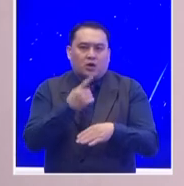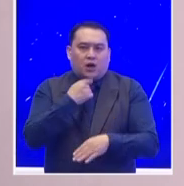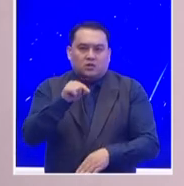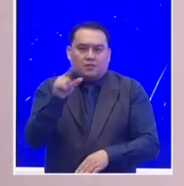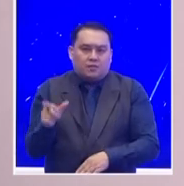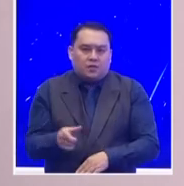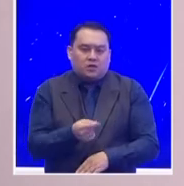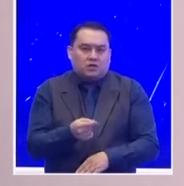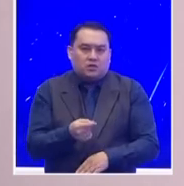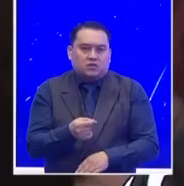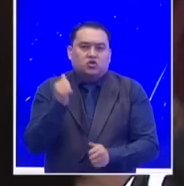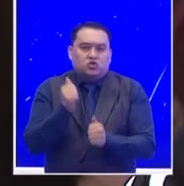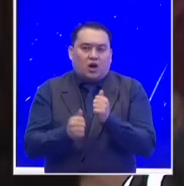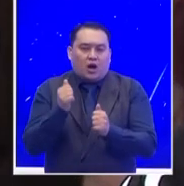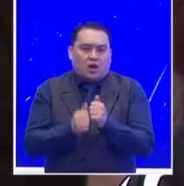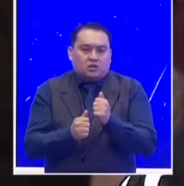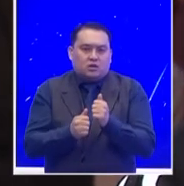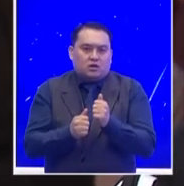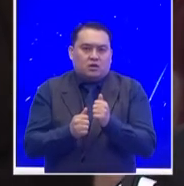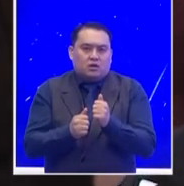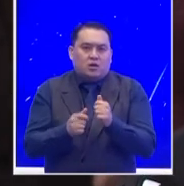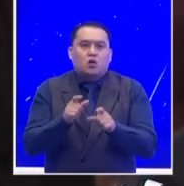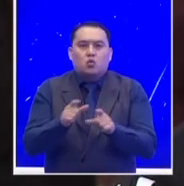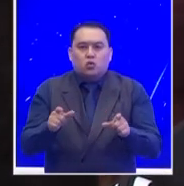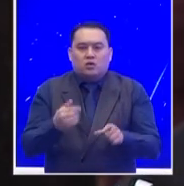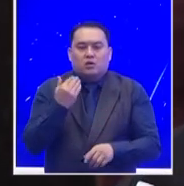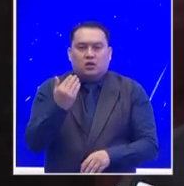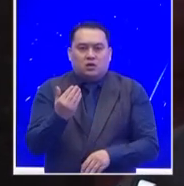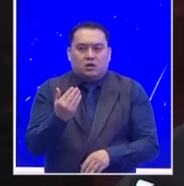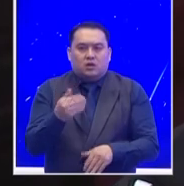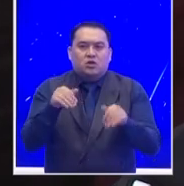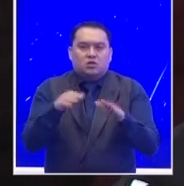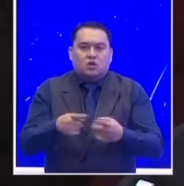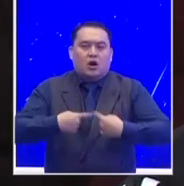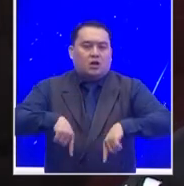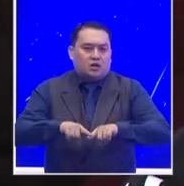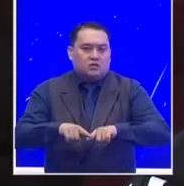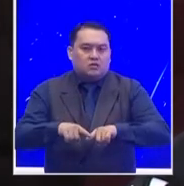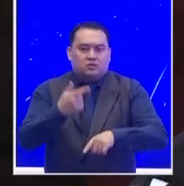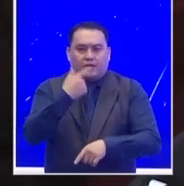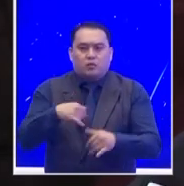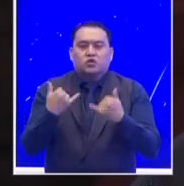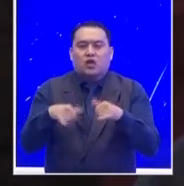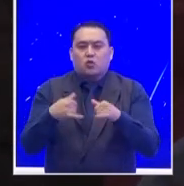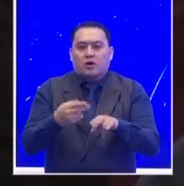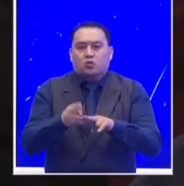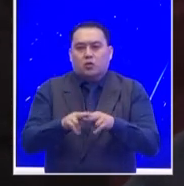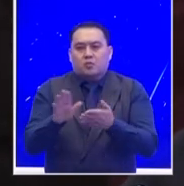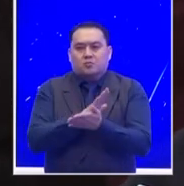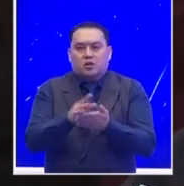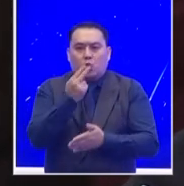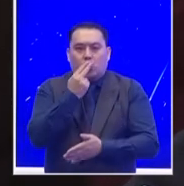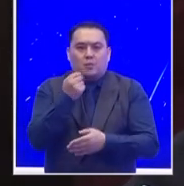Крест» часто. Они в основном выезжают, но сегодня они решили организовать свою столовую, которую бесплатно